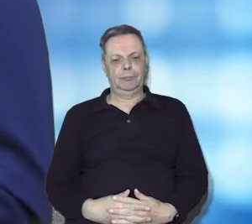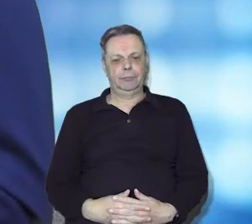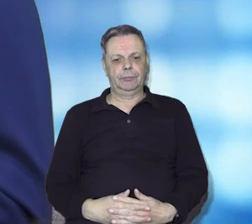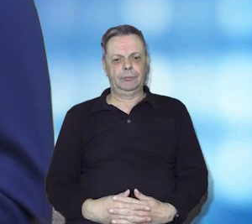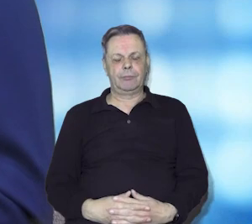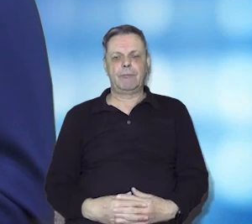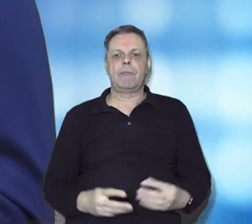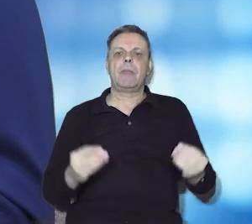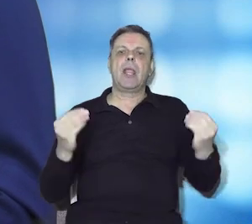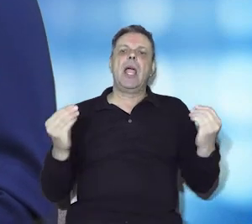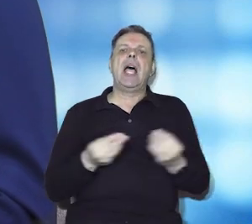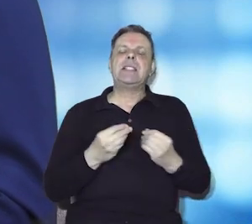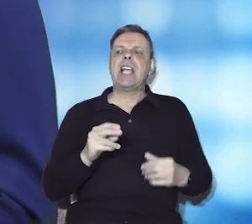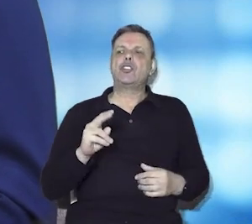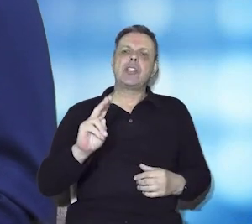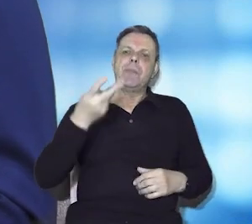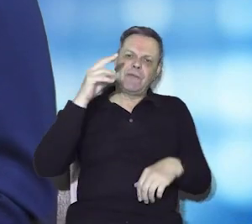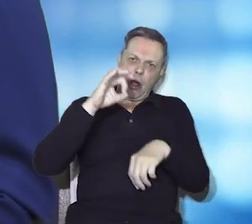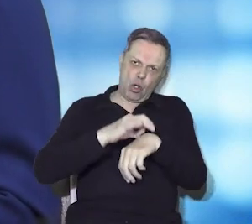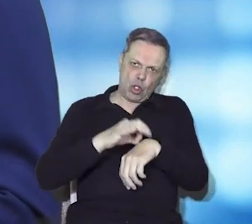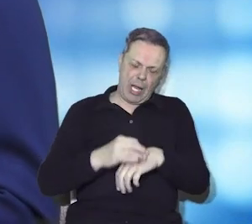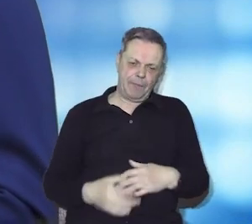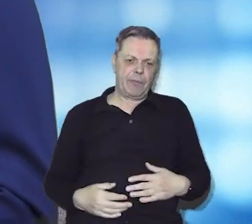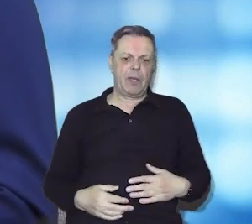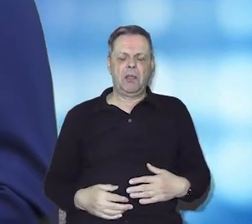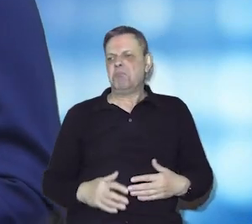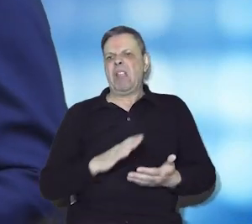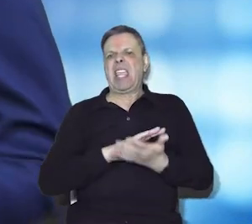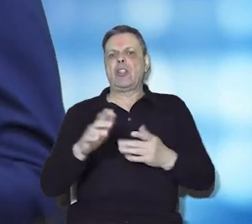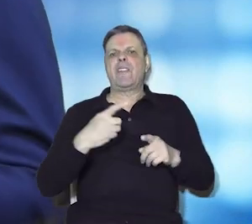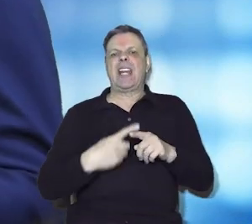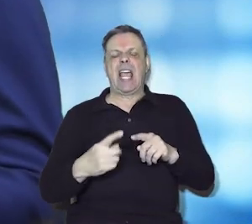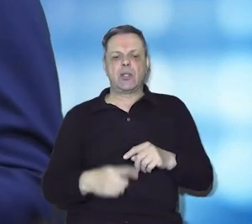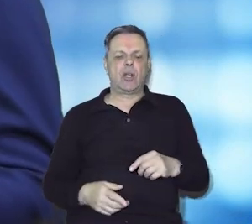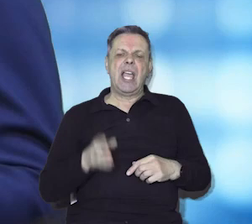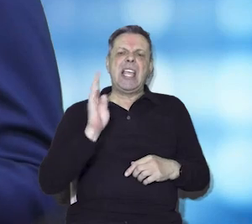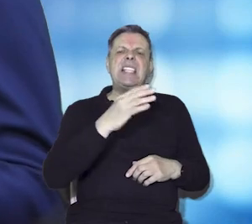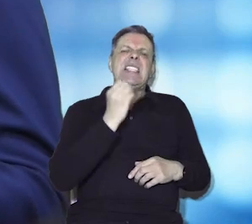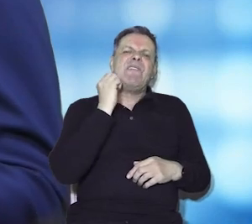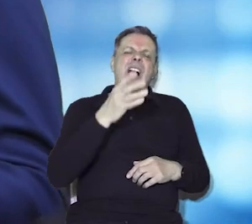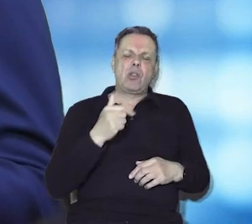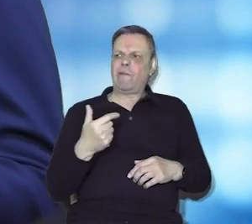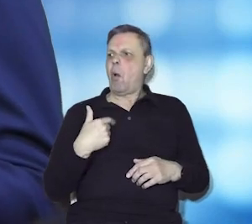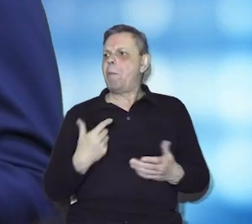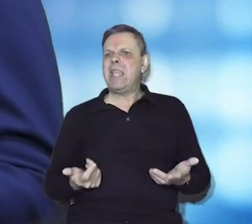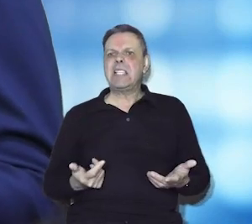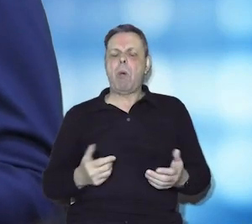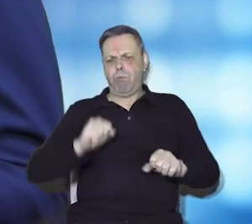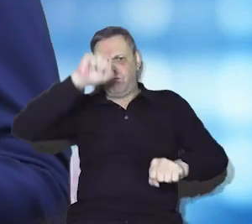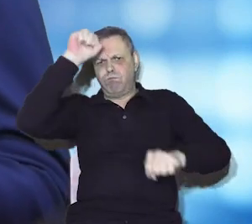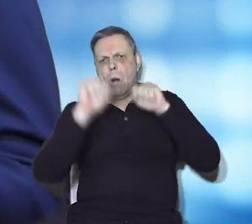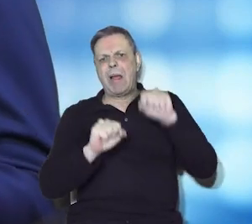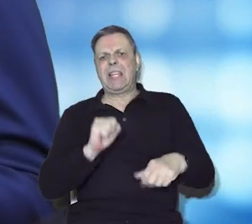Zašto sam doktora Tomića pozvao? Iz vrlo jednostavnog razloga. Svakodnevno smo doslovno